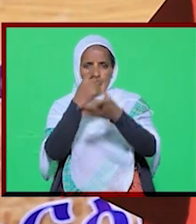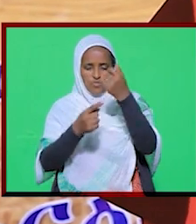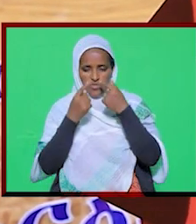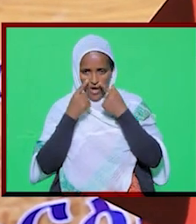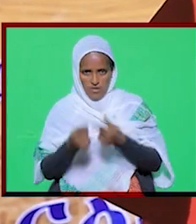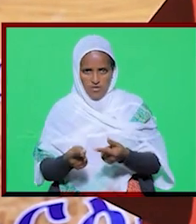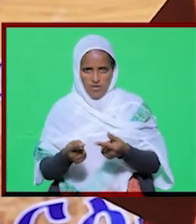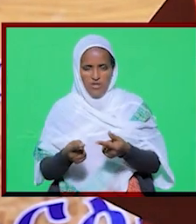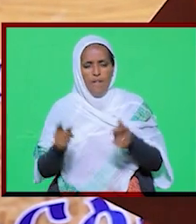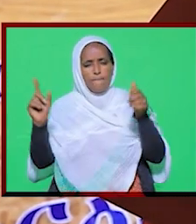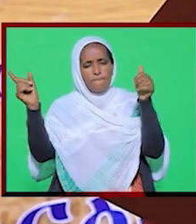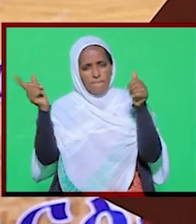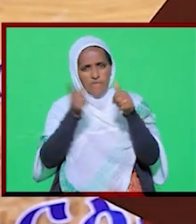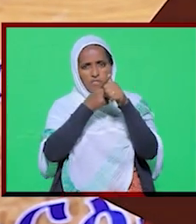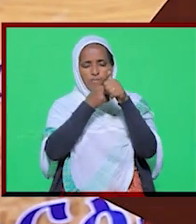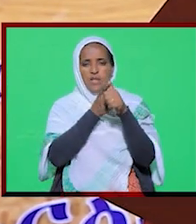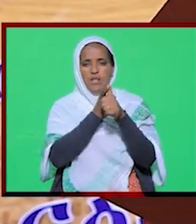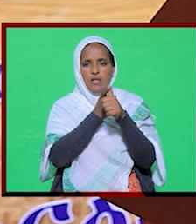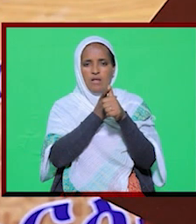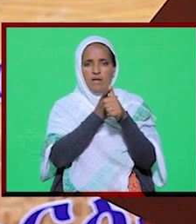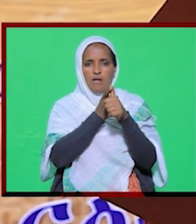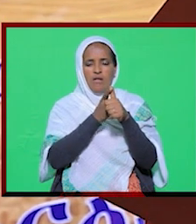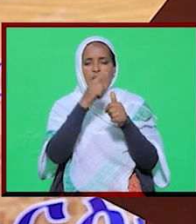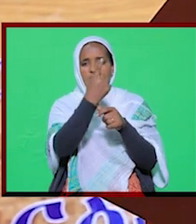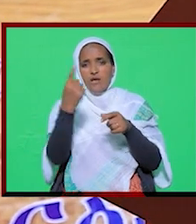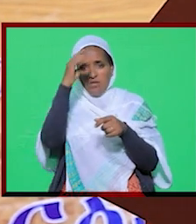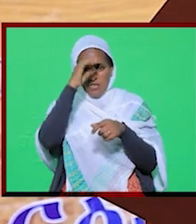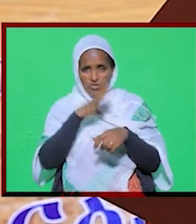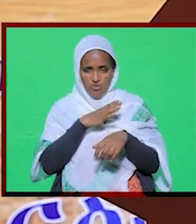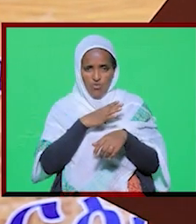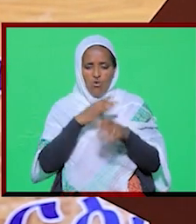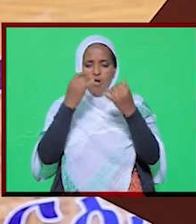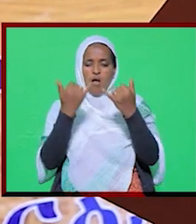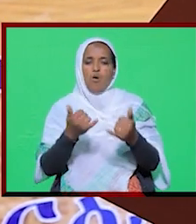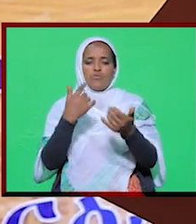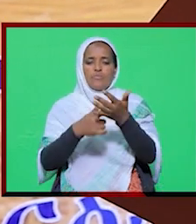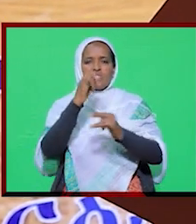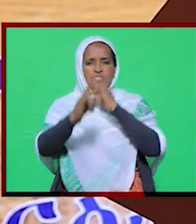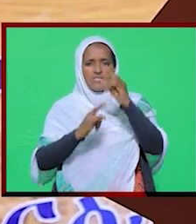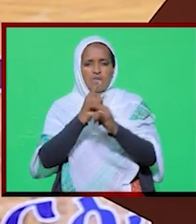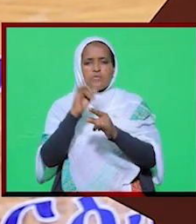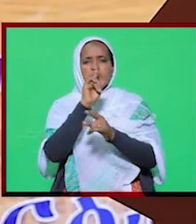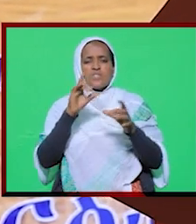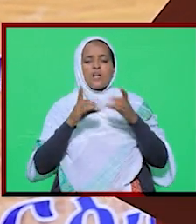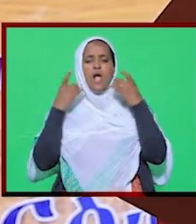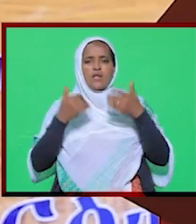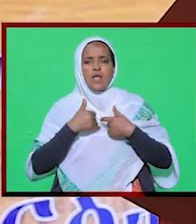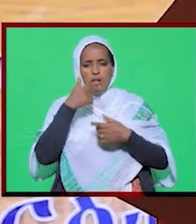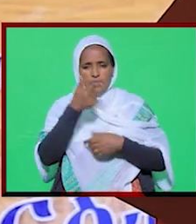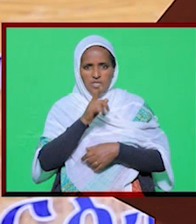ነኝ። የመጀመሪያው አንዳንድ ሰው አሁን በዚህ ዘመን ምን ካህን አለ ብዬ